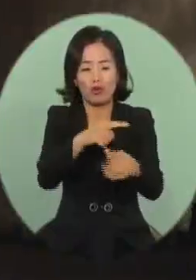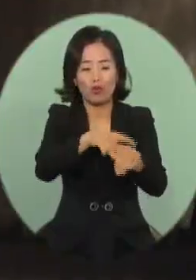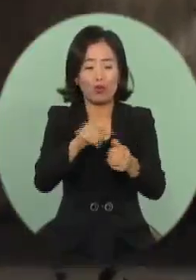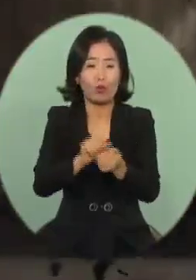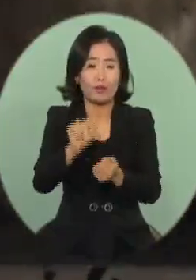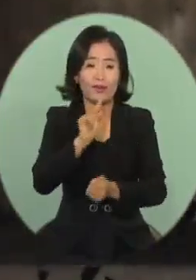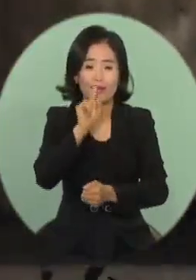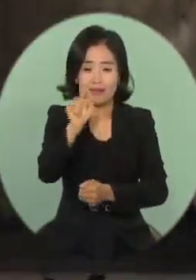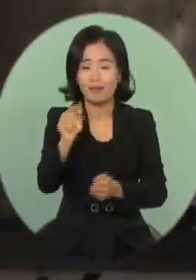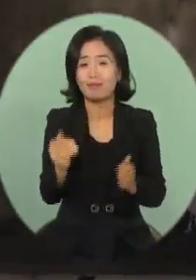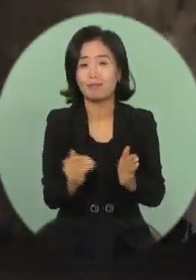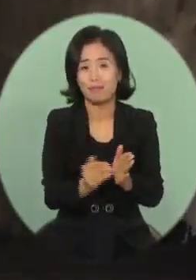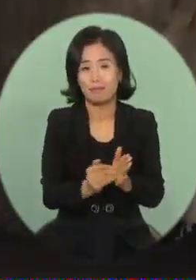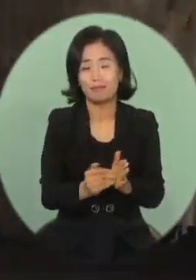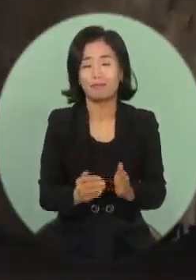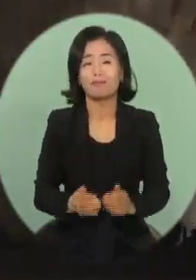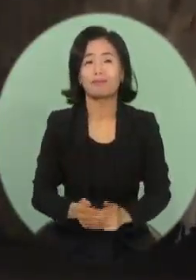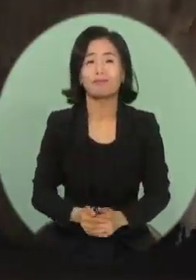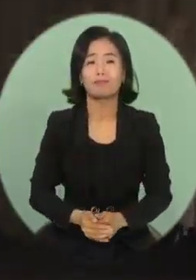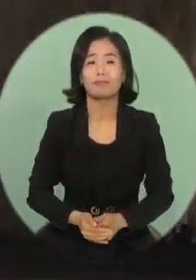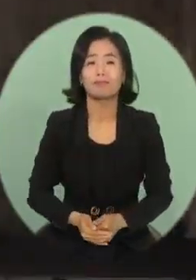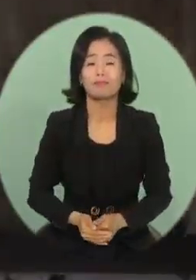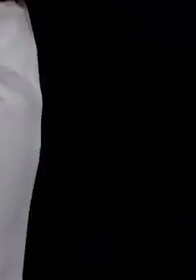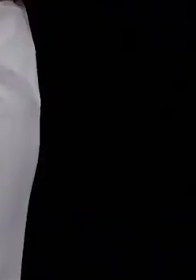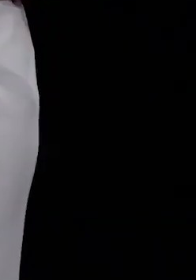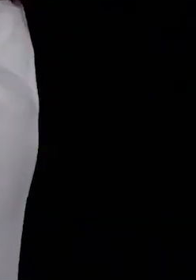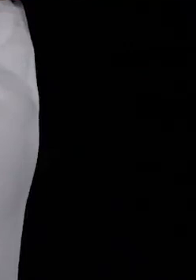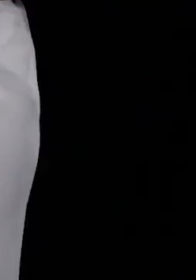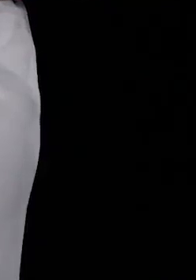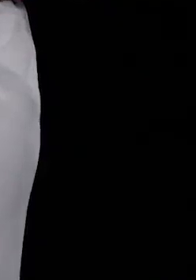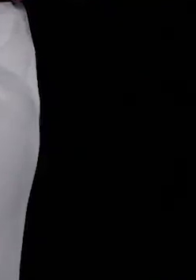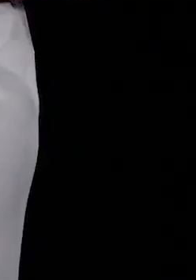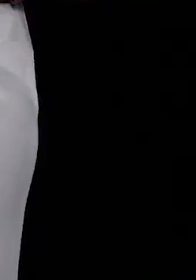구속영장을 신청했습니다. MBC 뉴스 서희령입니다.